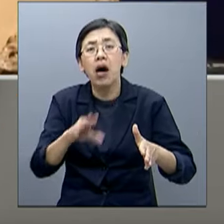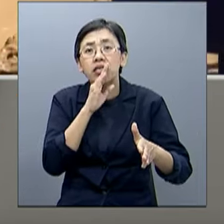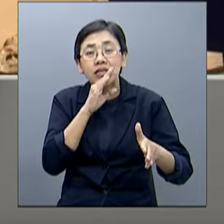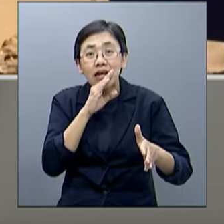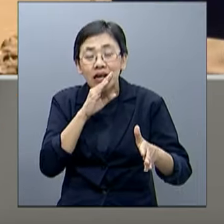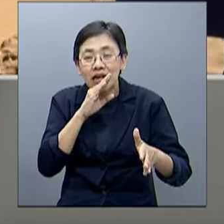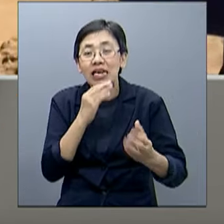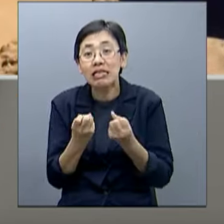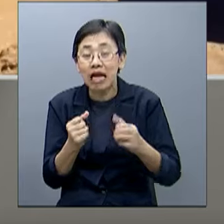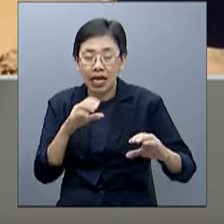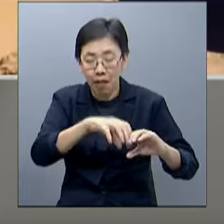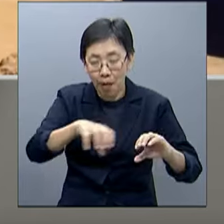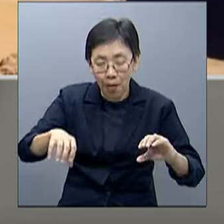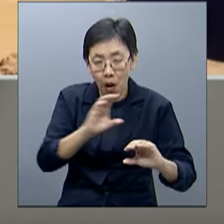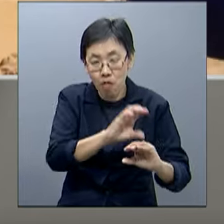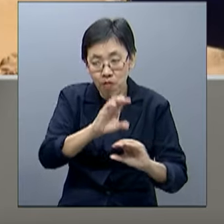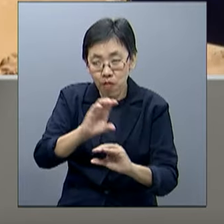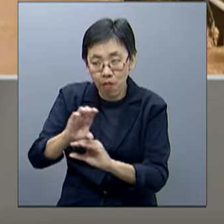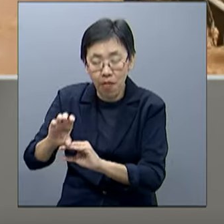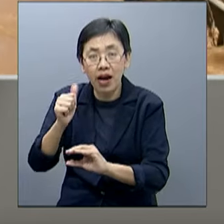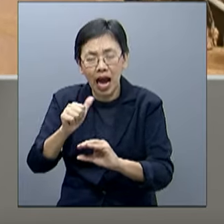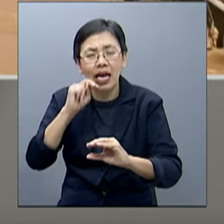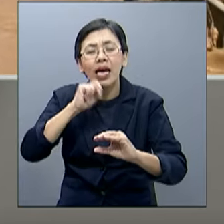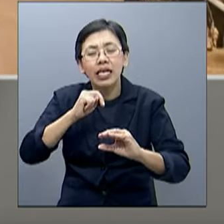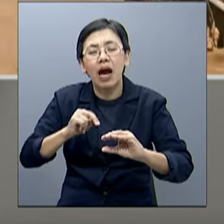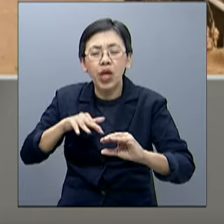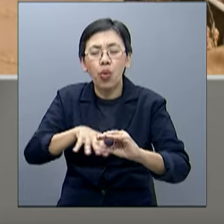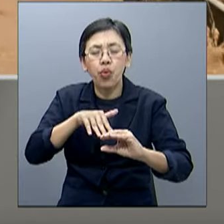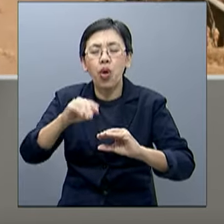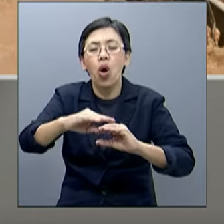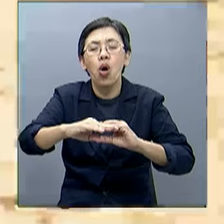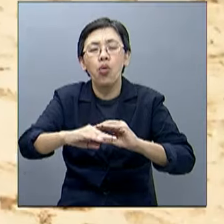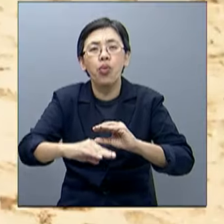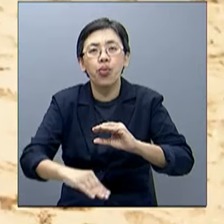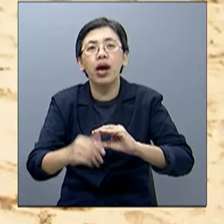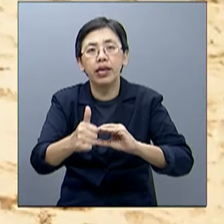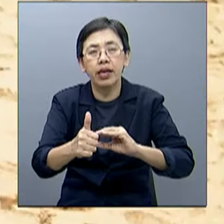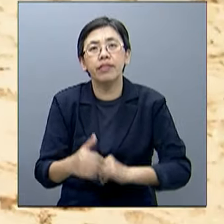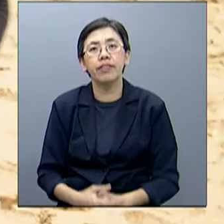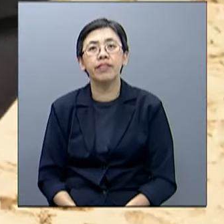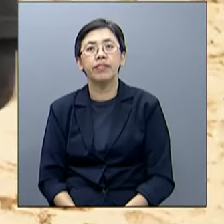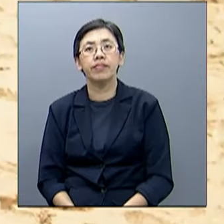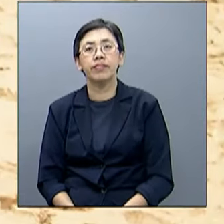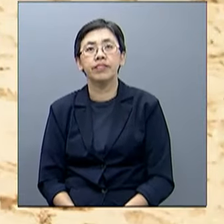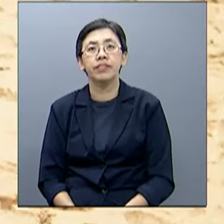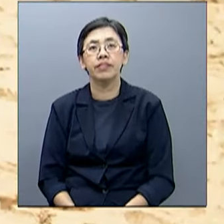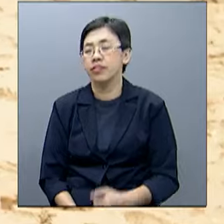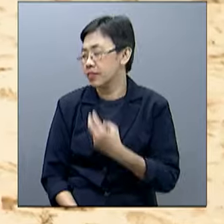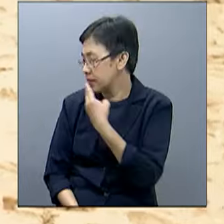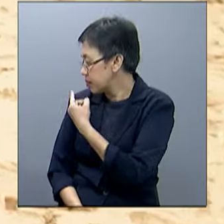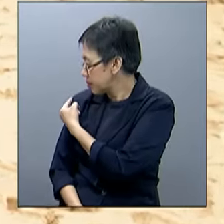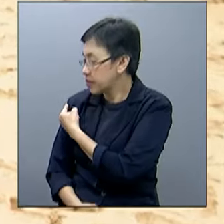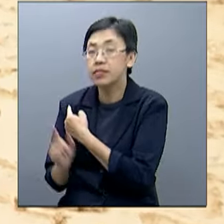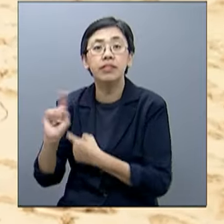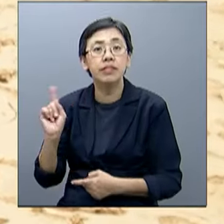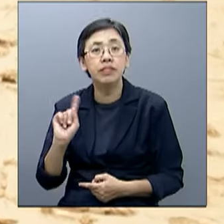องโหว่ตรงนี้ได้นะครับก็จะช่วยลดระดับน้ําที่จะไหลเข้าสู่ในตัวชุมชนได้ด้วยเช่นเดียวกันครับส่วนที่เห็นด้านหลังของผมตอนนี้ครับคุณผู้ชมจะเห็น